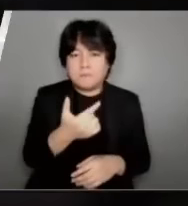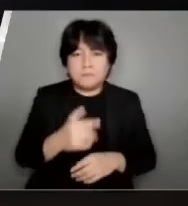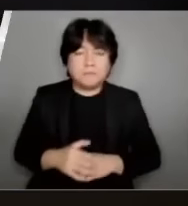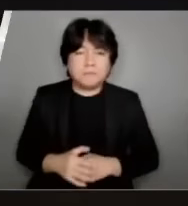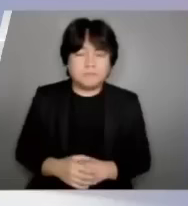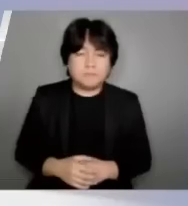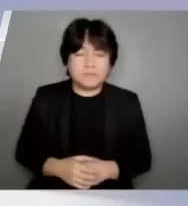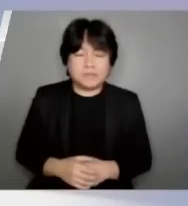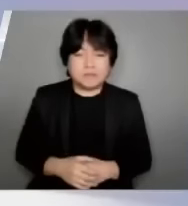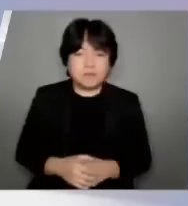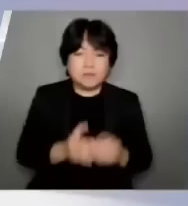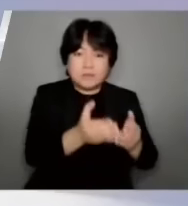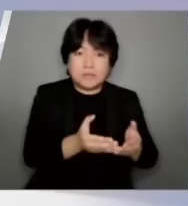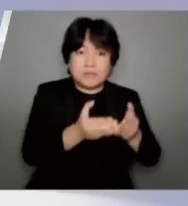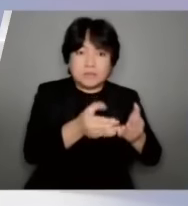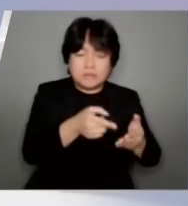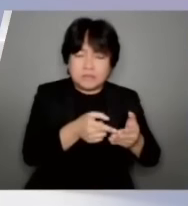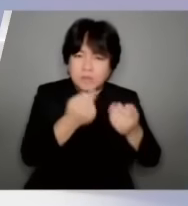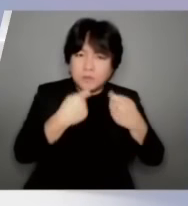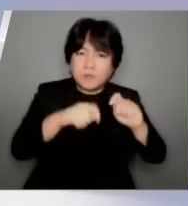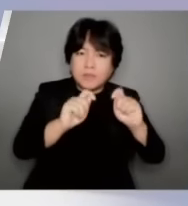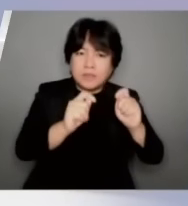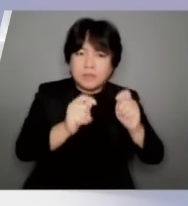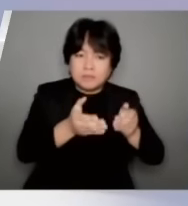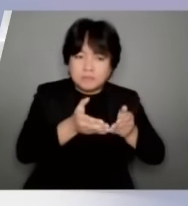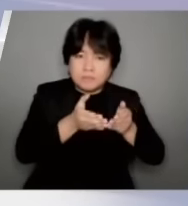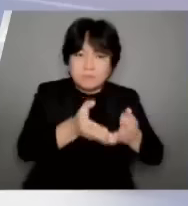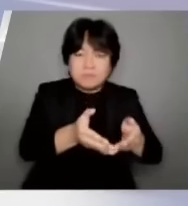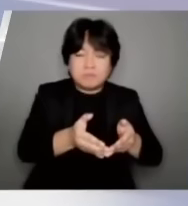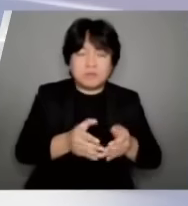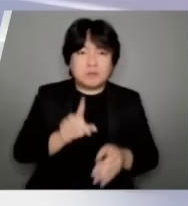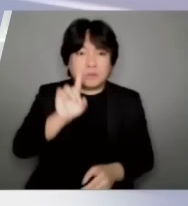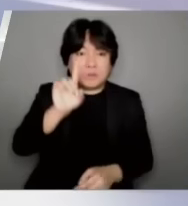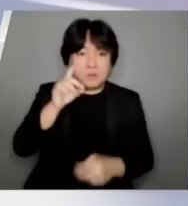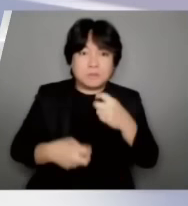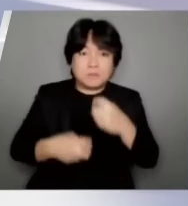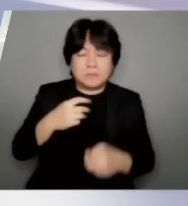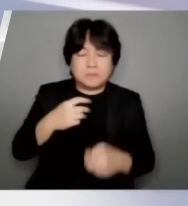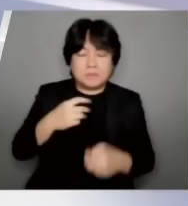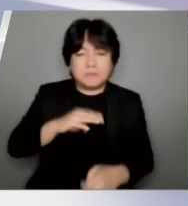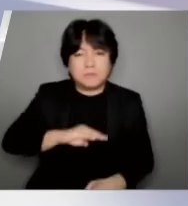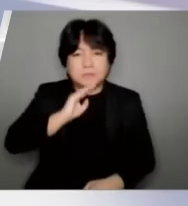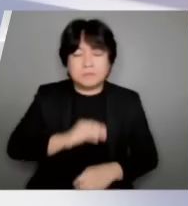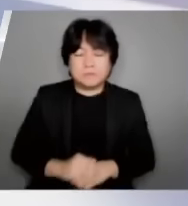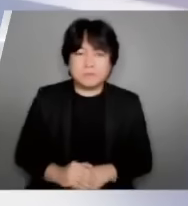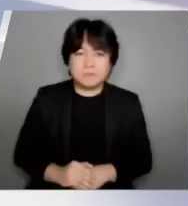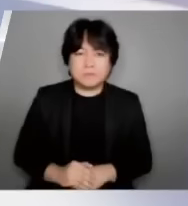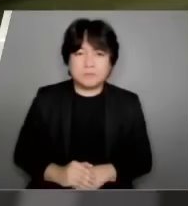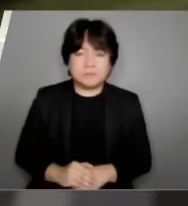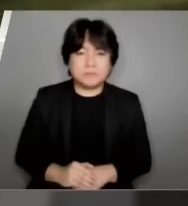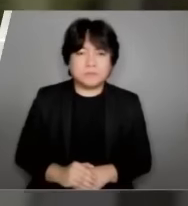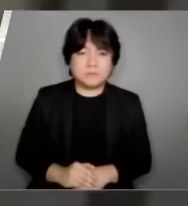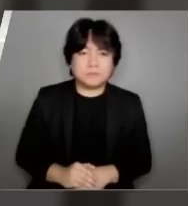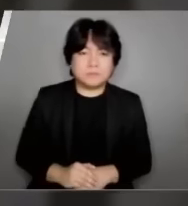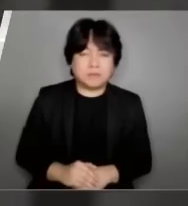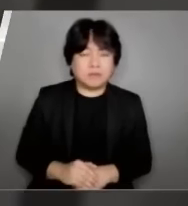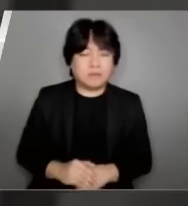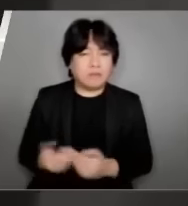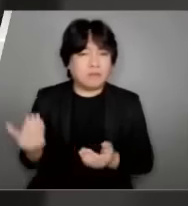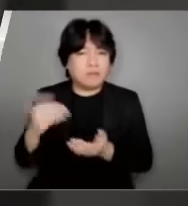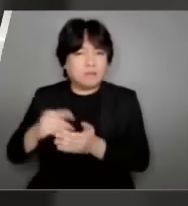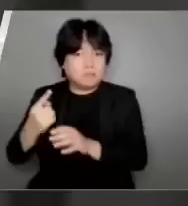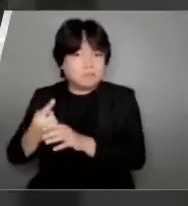bigo sila. Ang problema, pagkatakbo namin, kunti pa lang ang tinakbo namin, pinira na naman kami. Tatlong beses